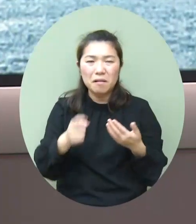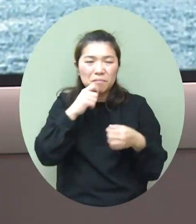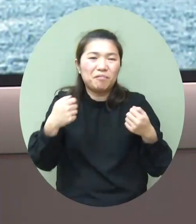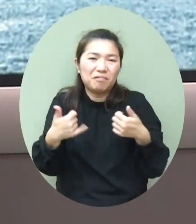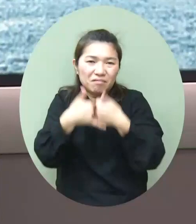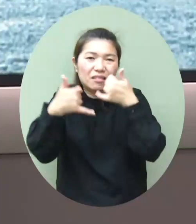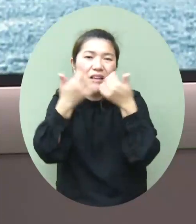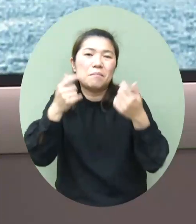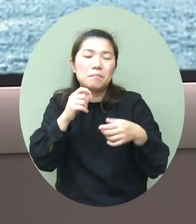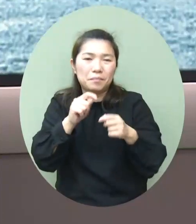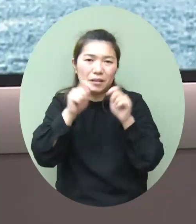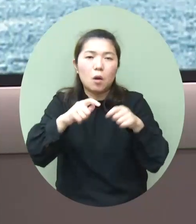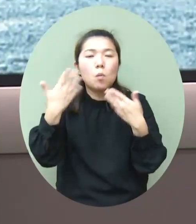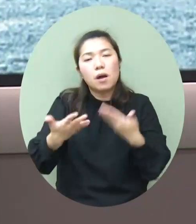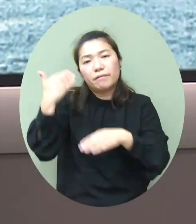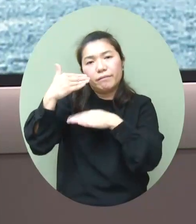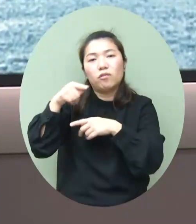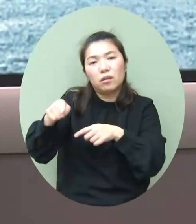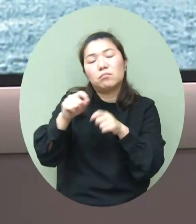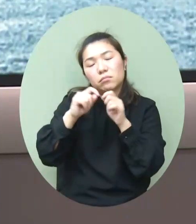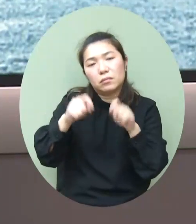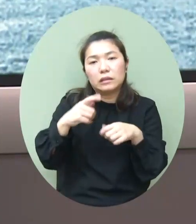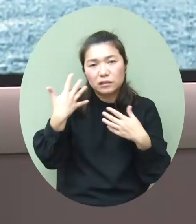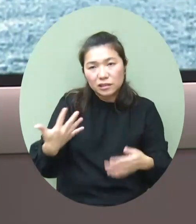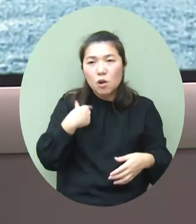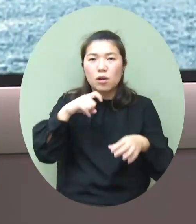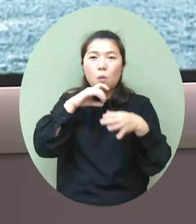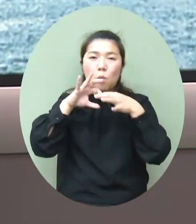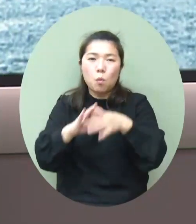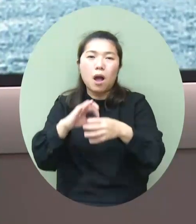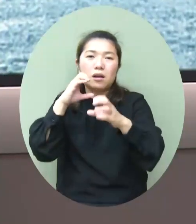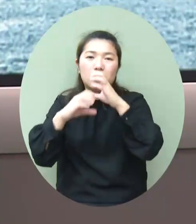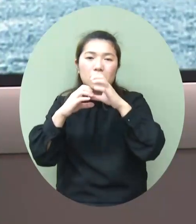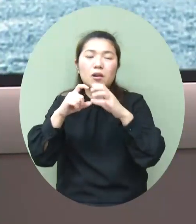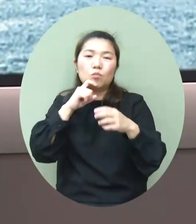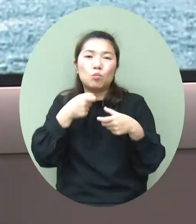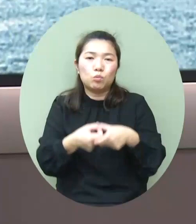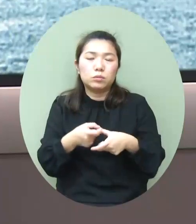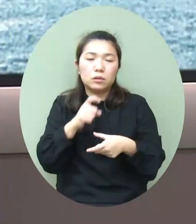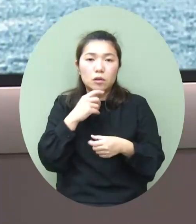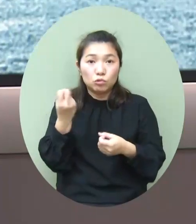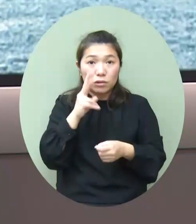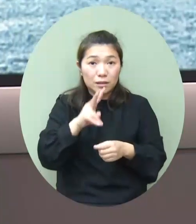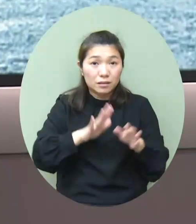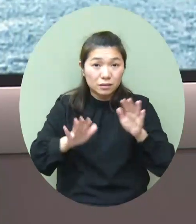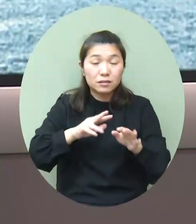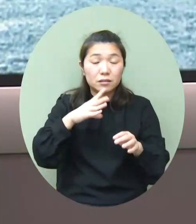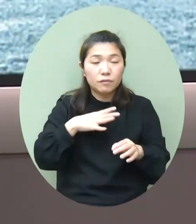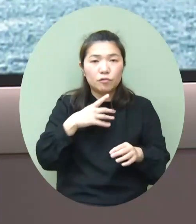们会使为跟供应公司，还有就是在